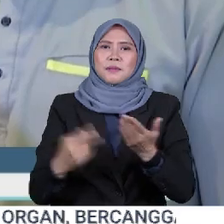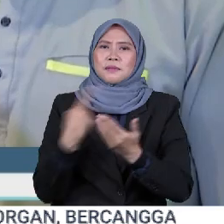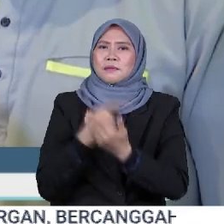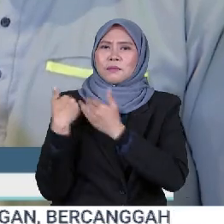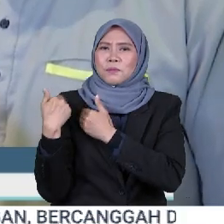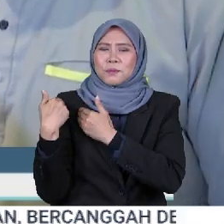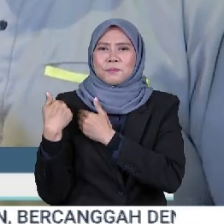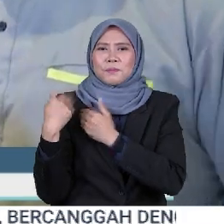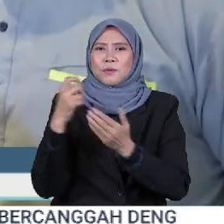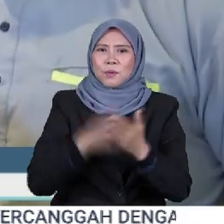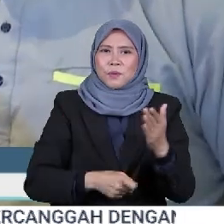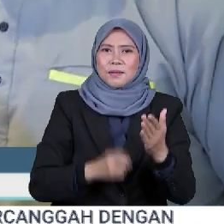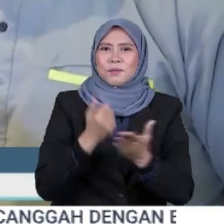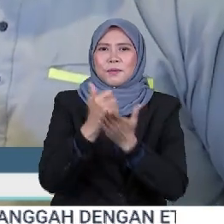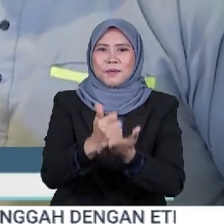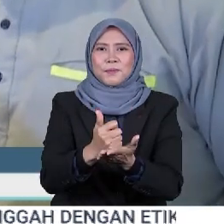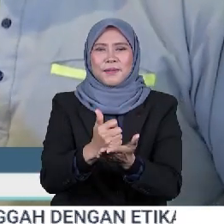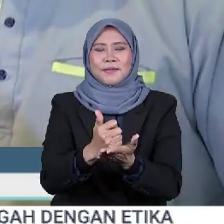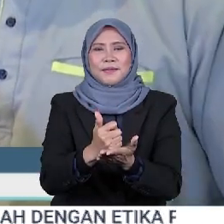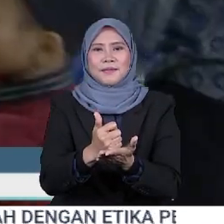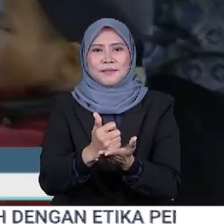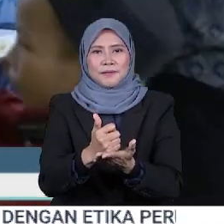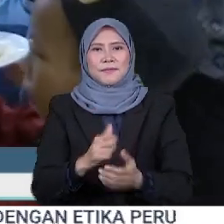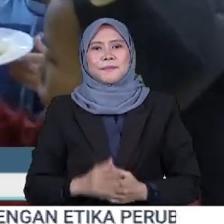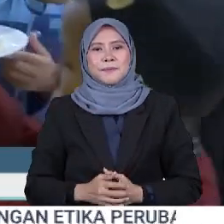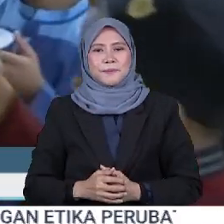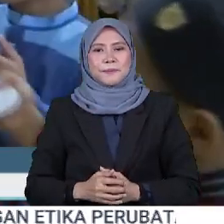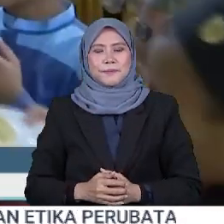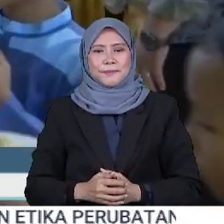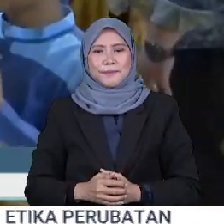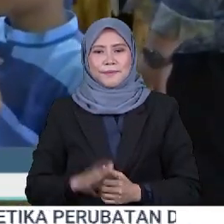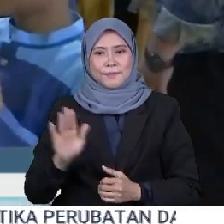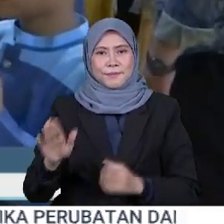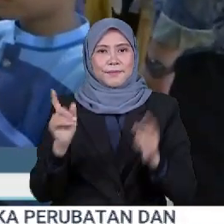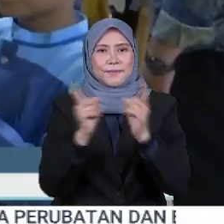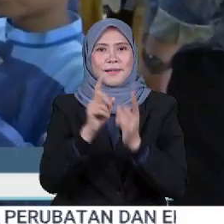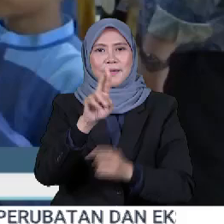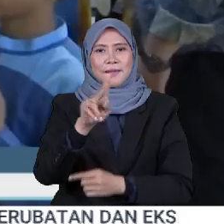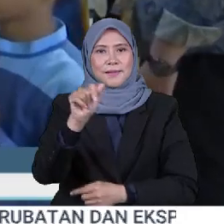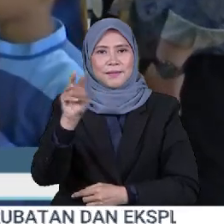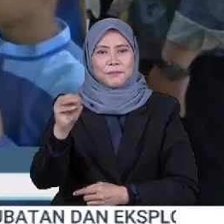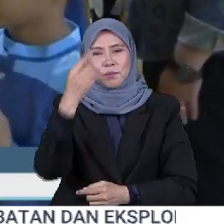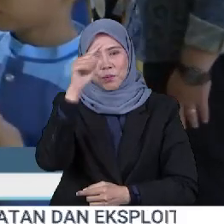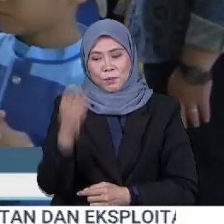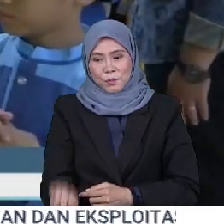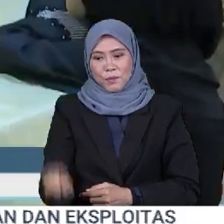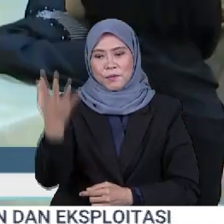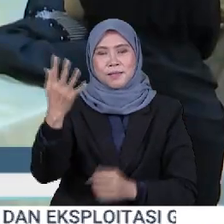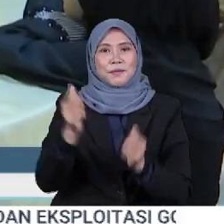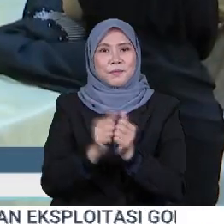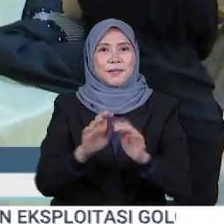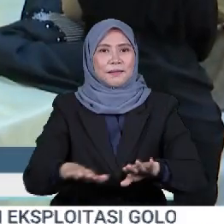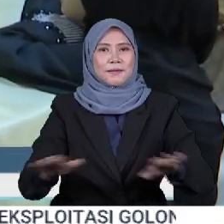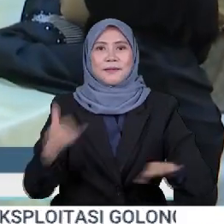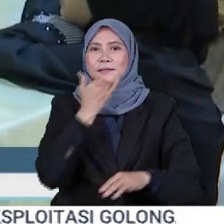menanggung kos ataupun bantuan-bantuan yang tertentu. Beliau ditemui RTM dalam majlis berbuka puasa bersama